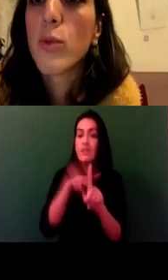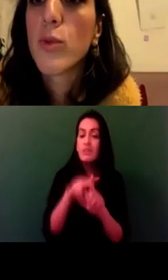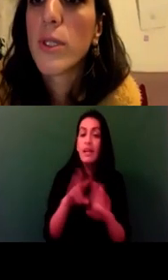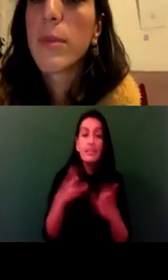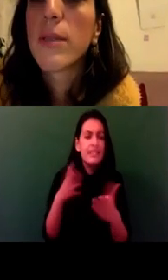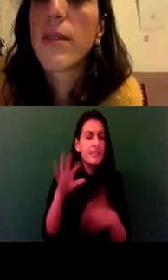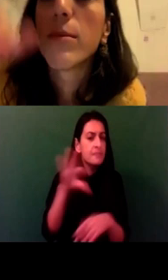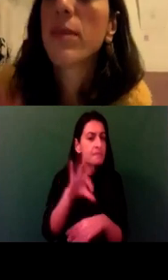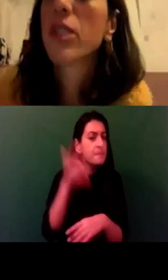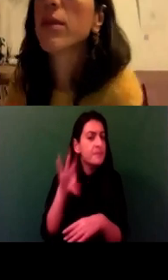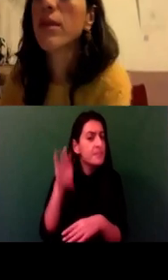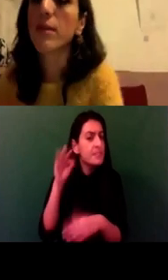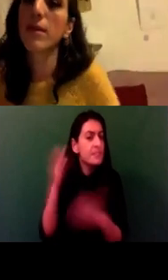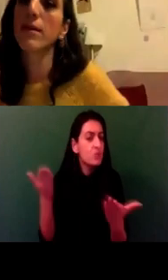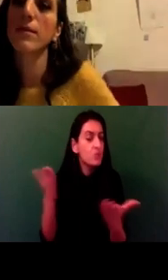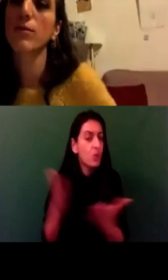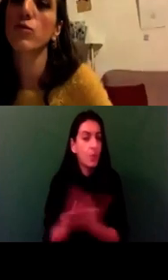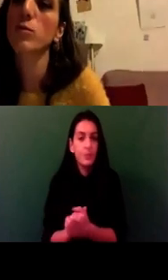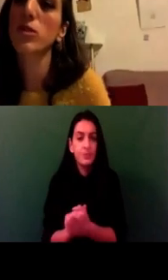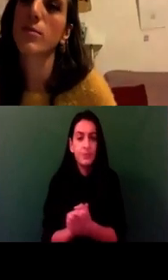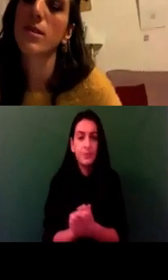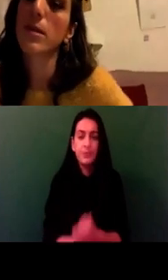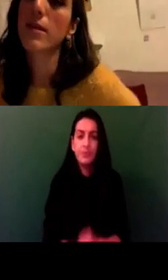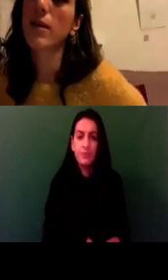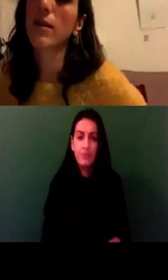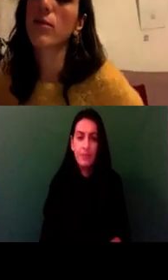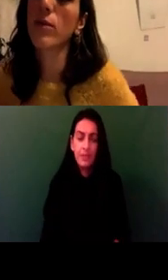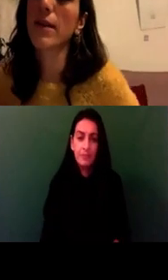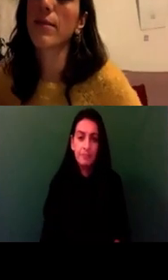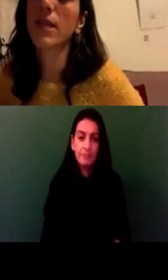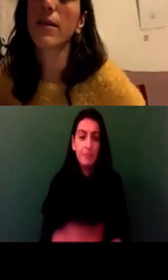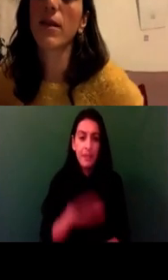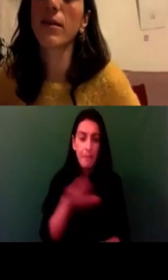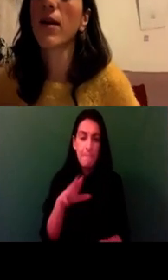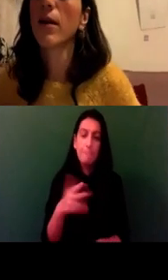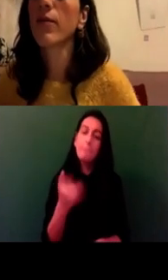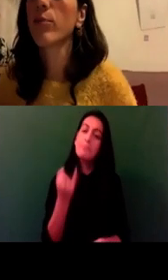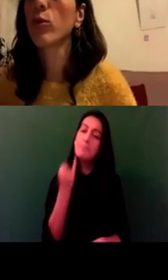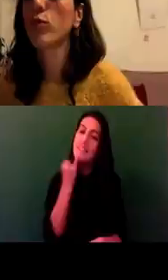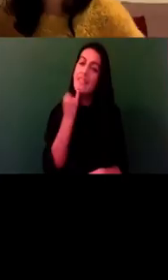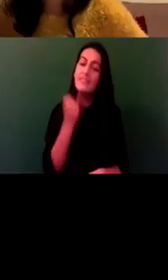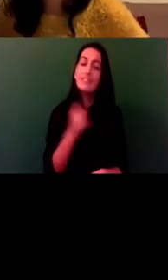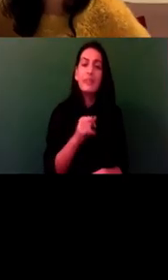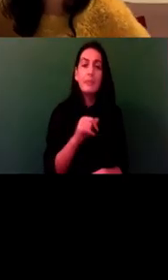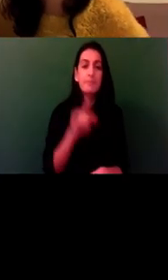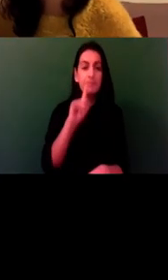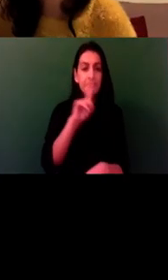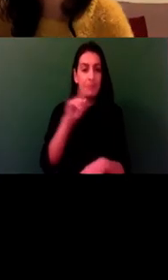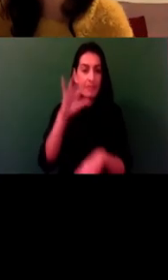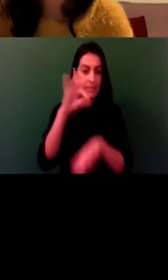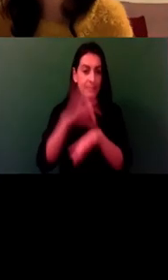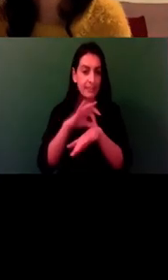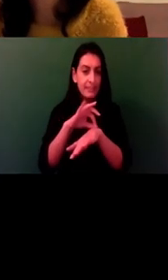Hepsini okuduk gibi sanırım. Şimdi konuşmacılarımıza birer dakika ek süre verelim tekrar. Ve bu oturumu kapatalım ve